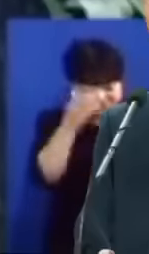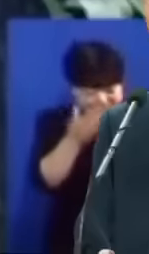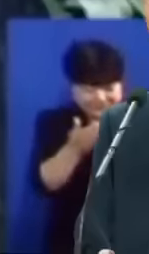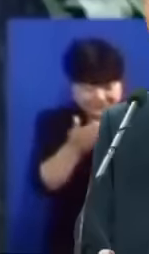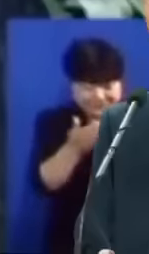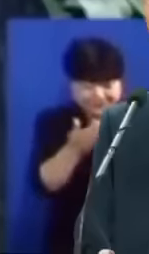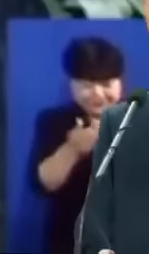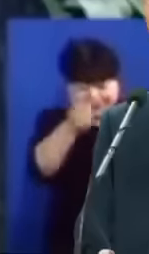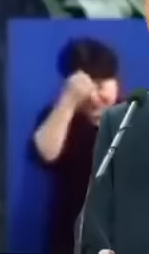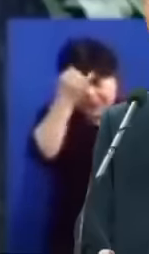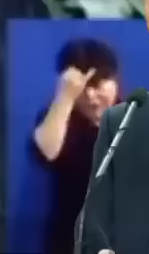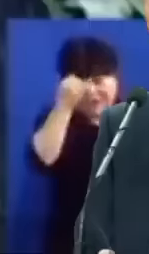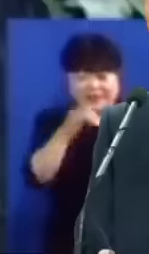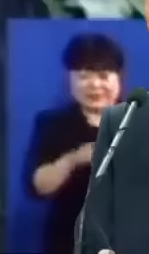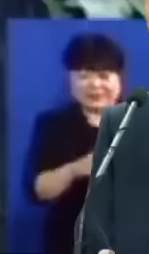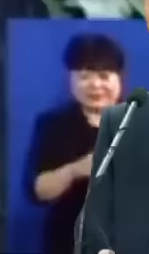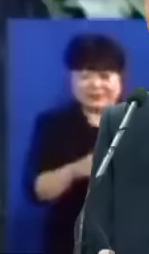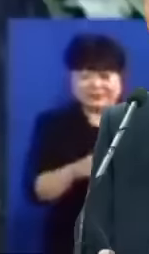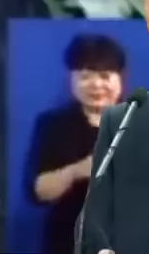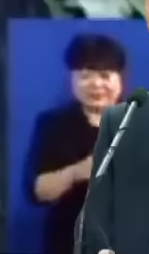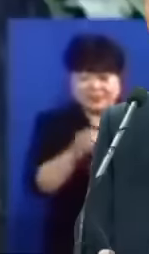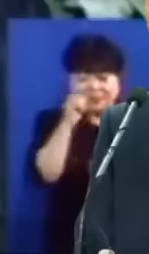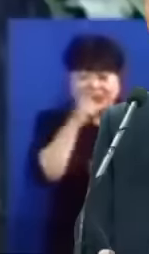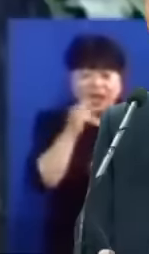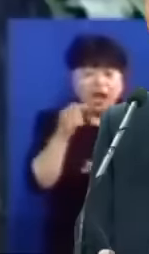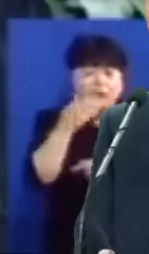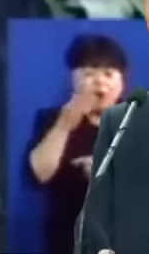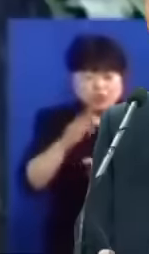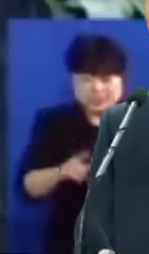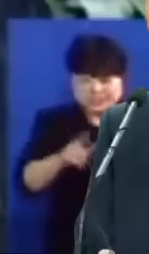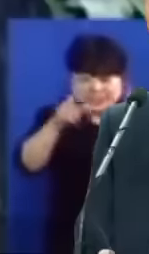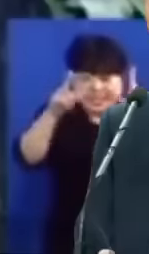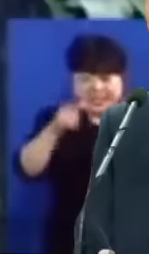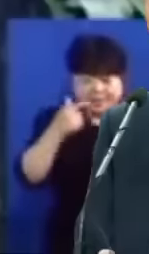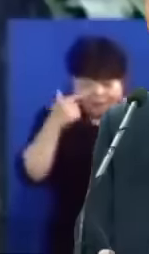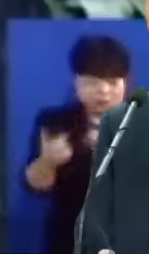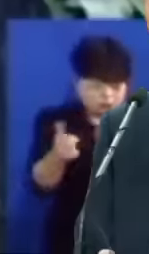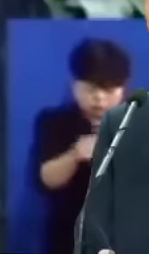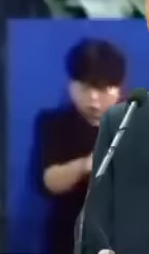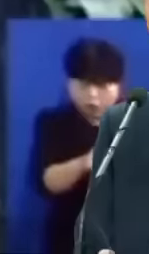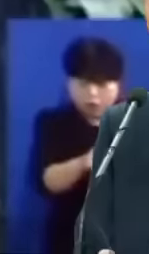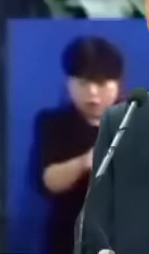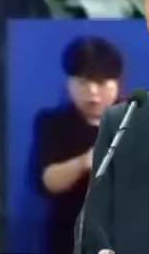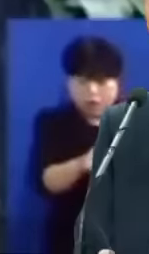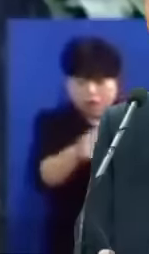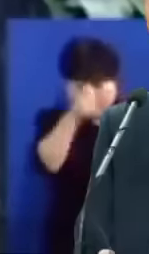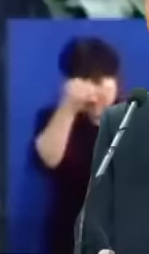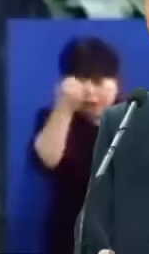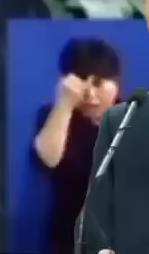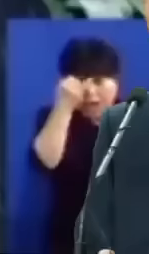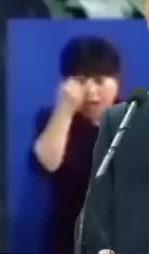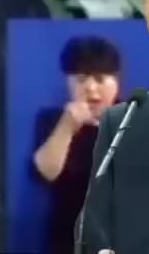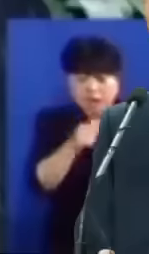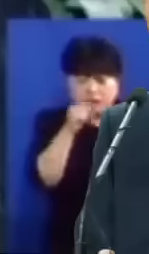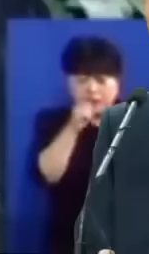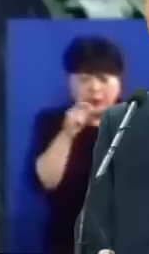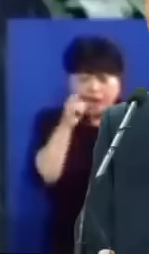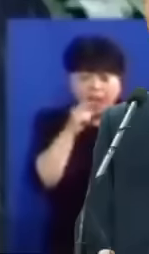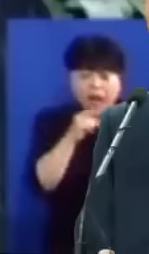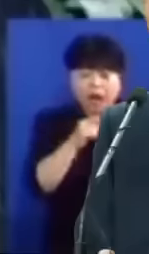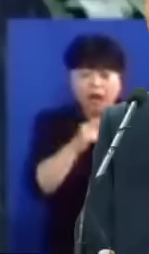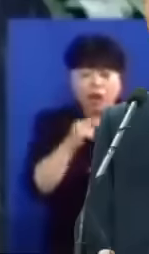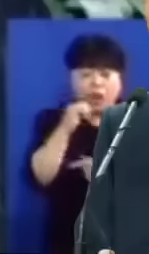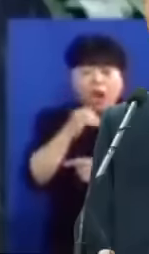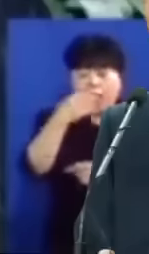하나님께서 아담과 하와에게 선악과를 먹는 날에는 반드시 죽을 것이라는 것은 아담과 하와가